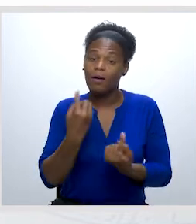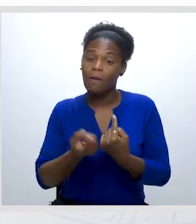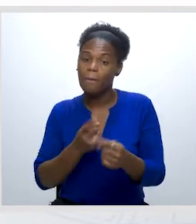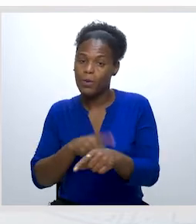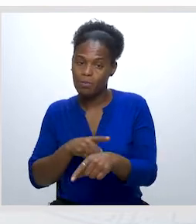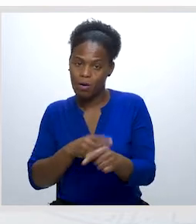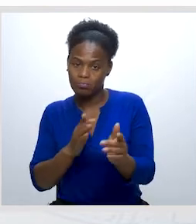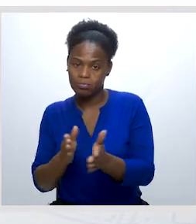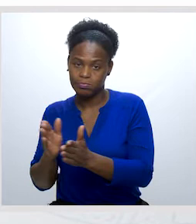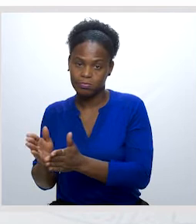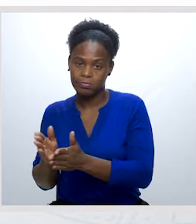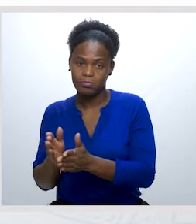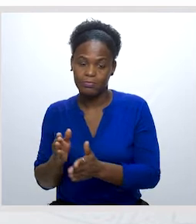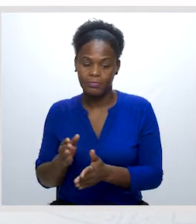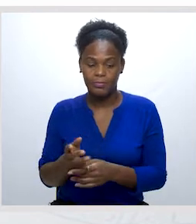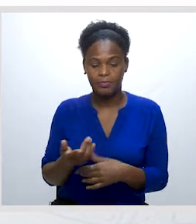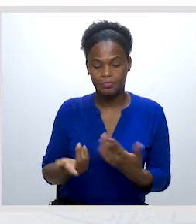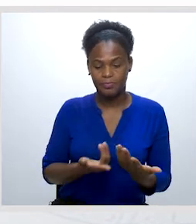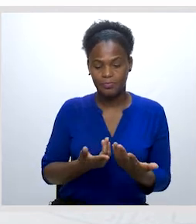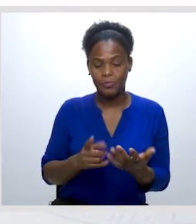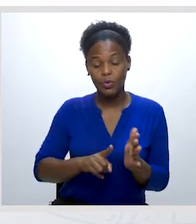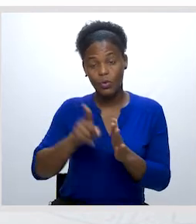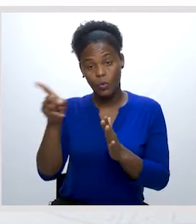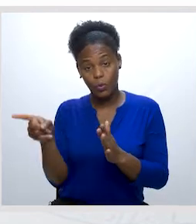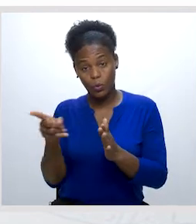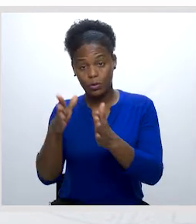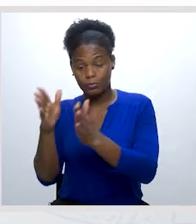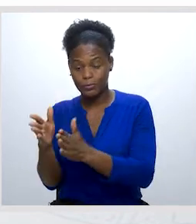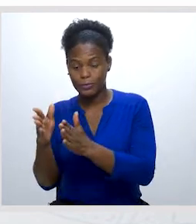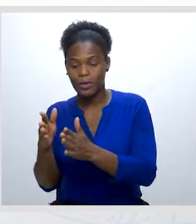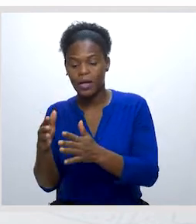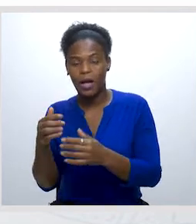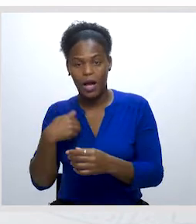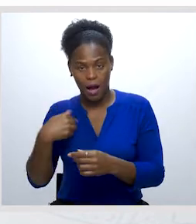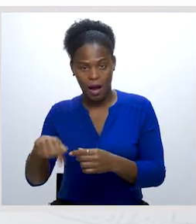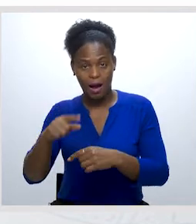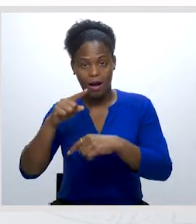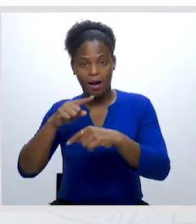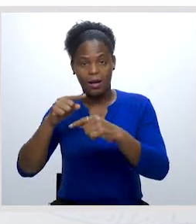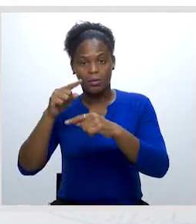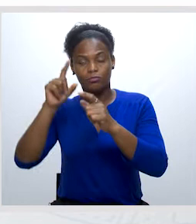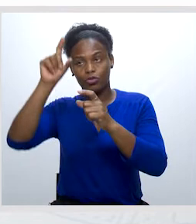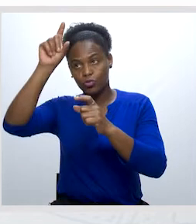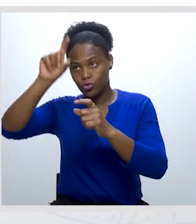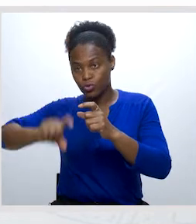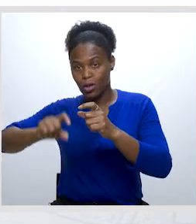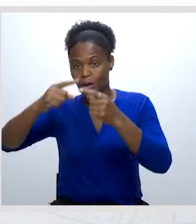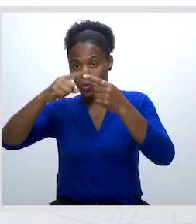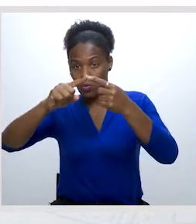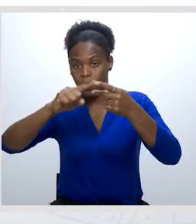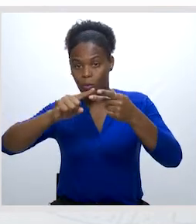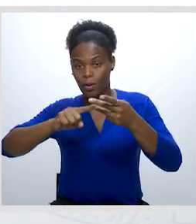moment. D'un côté, de quel lado, j'ai les 4 moments d'une journée. Vous avez